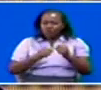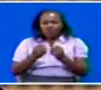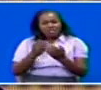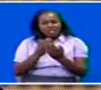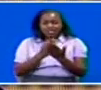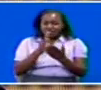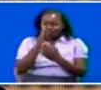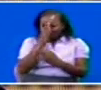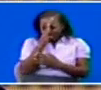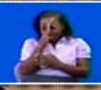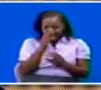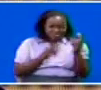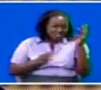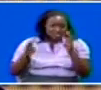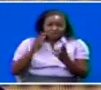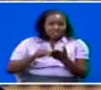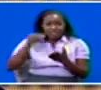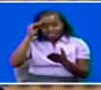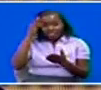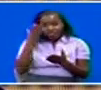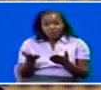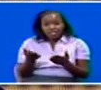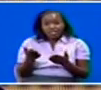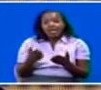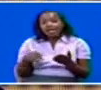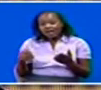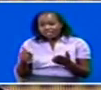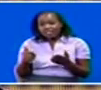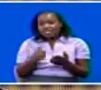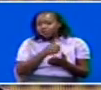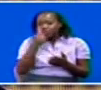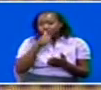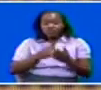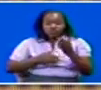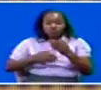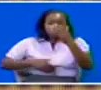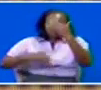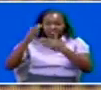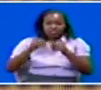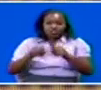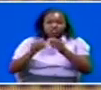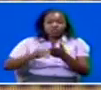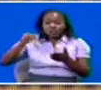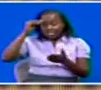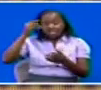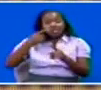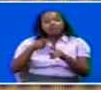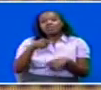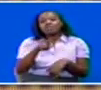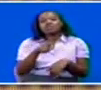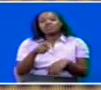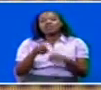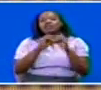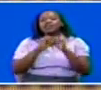wa masomo yao, kwani wenzao katika vyuo vikuu vya kibinafsi wanaendelea na masomo yao ilhali kwao hapana chochote